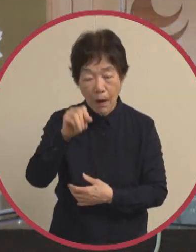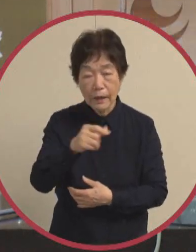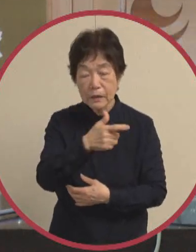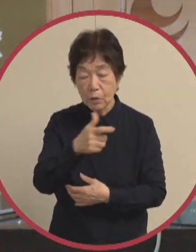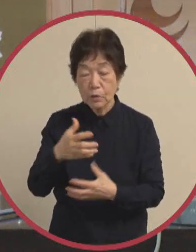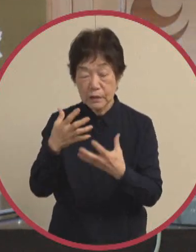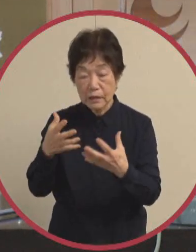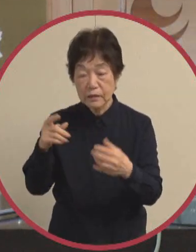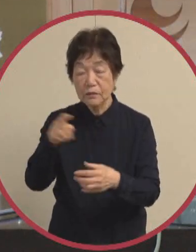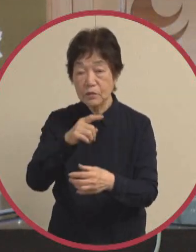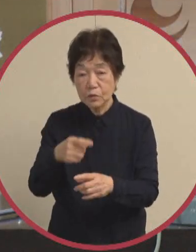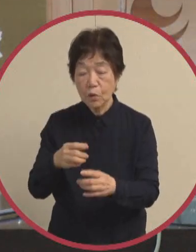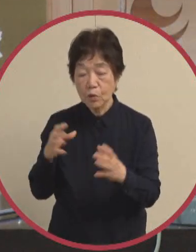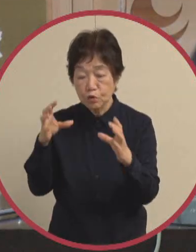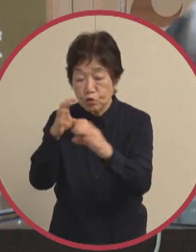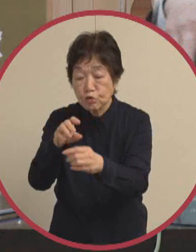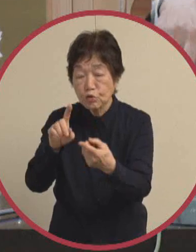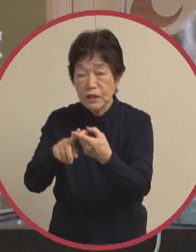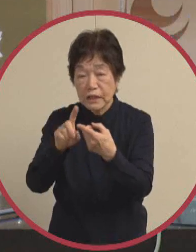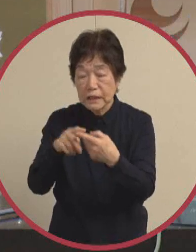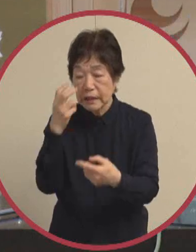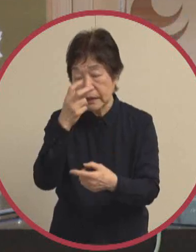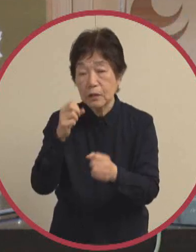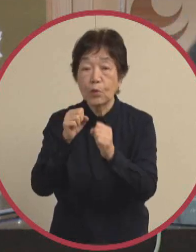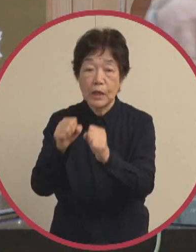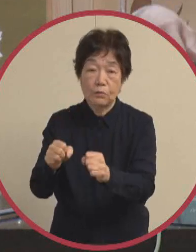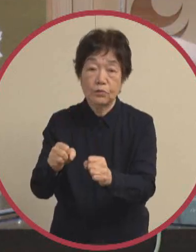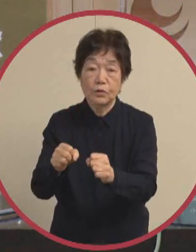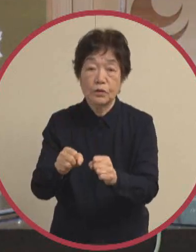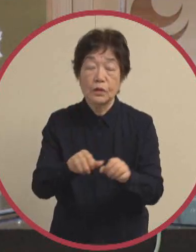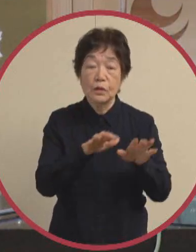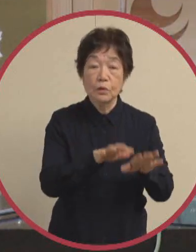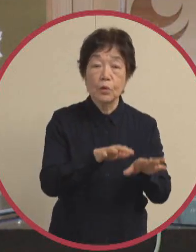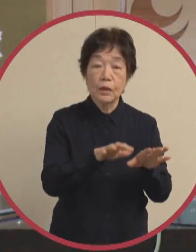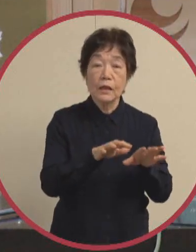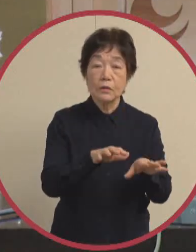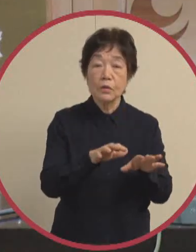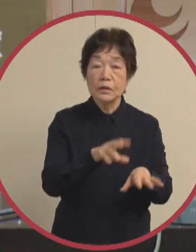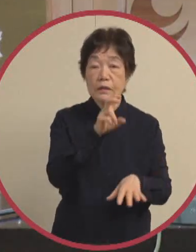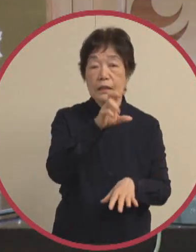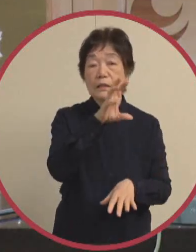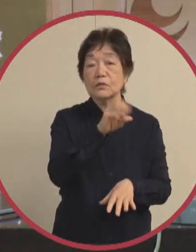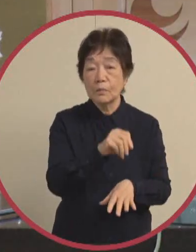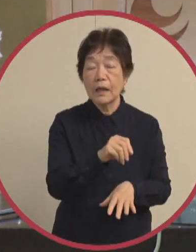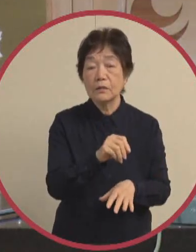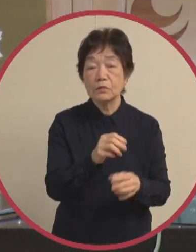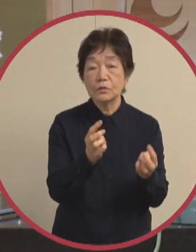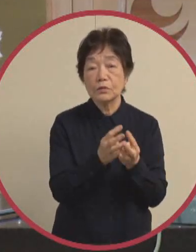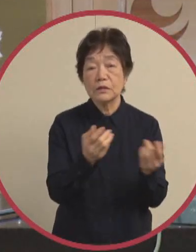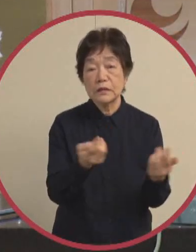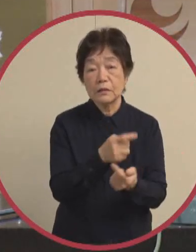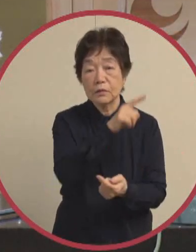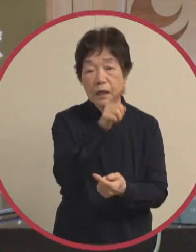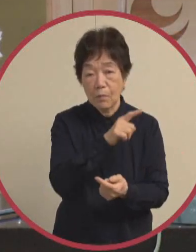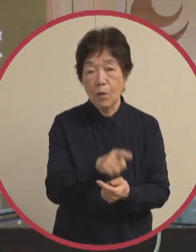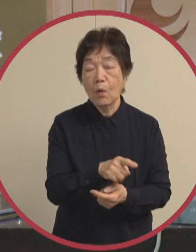んし、まあ、今回のように70万人みたいなものになるかもしれないと、まあ、そういうことです。